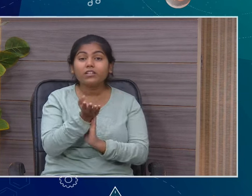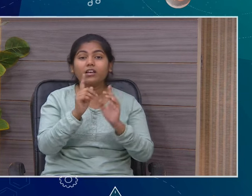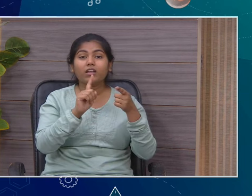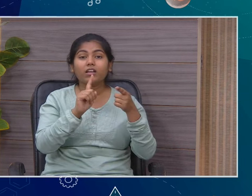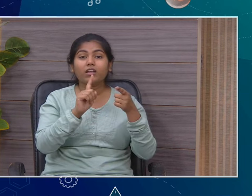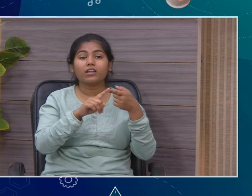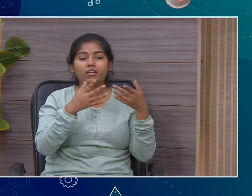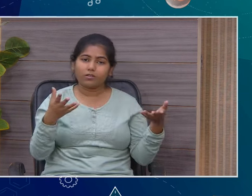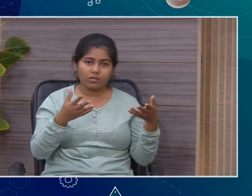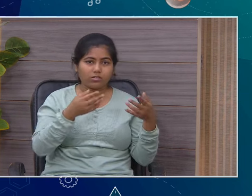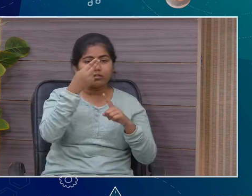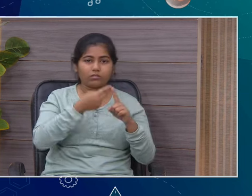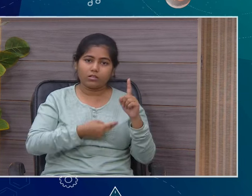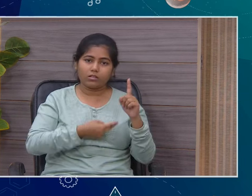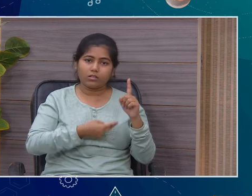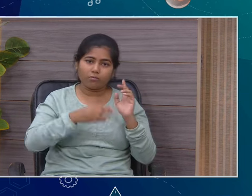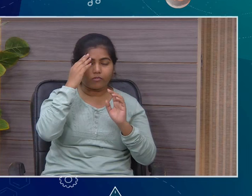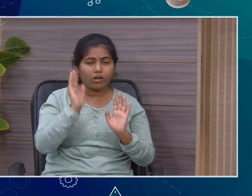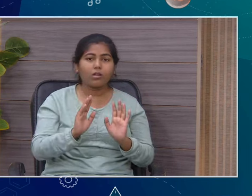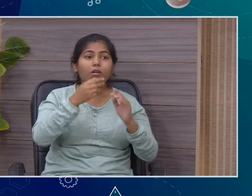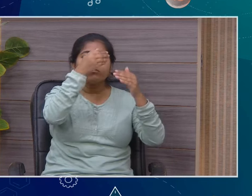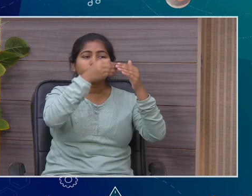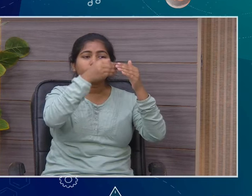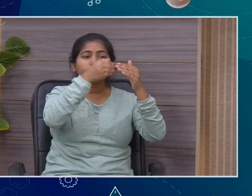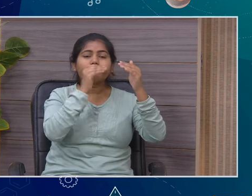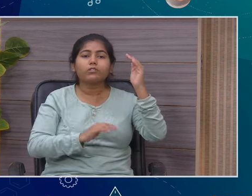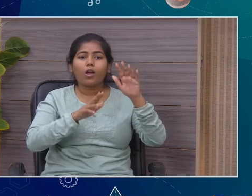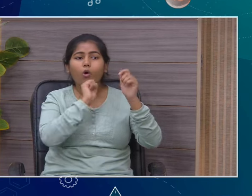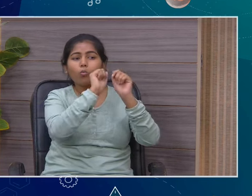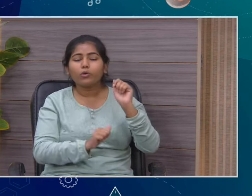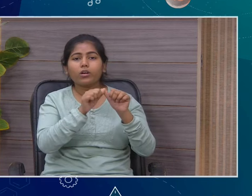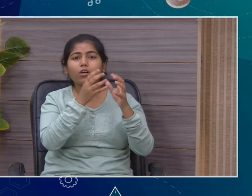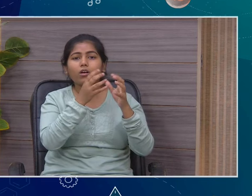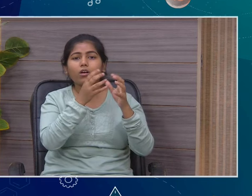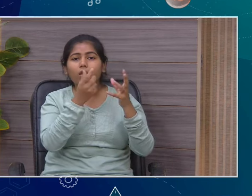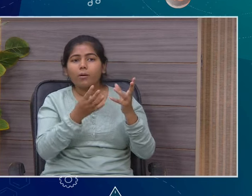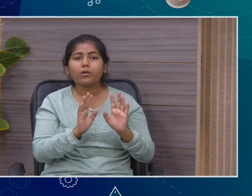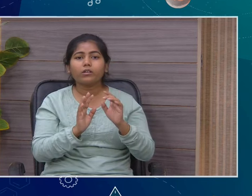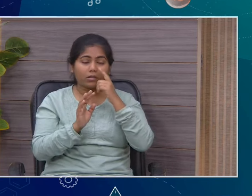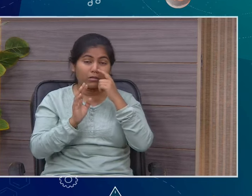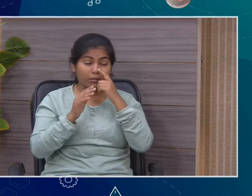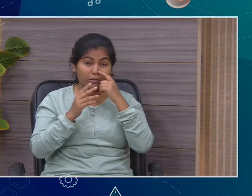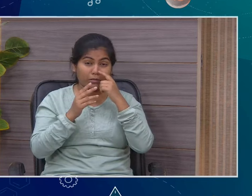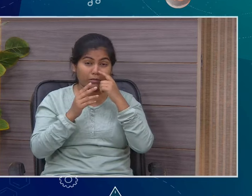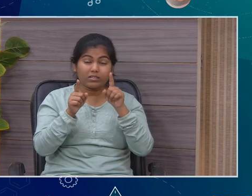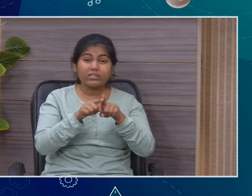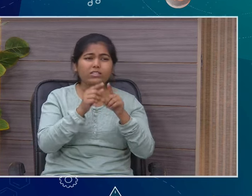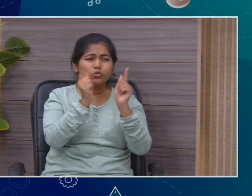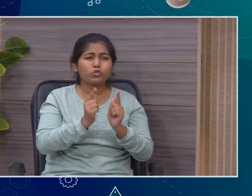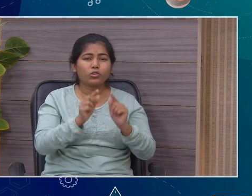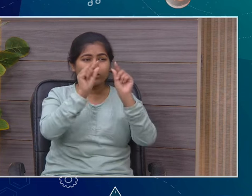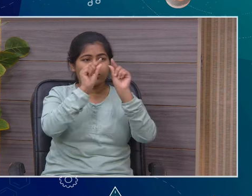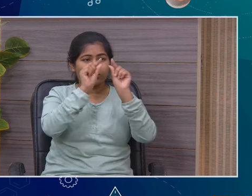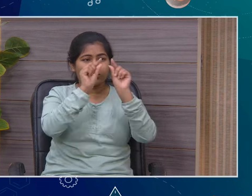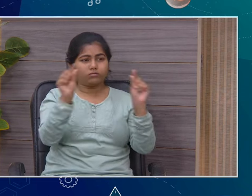एलिमेंट्स याद होते हैं लेकिन वो किस सीरीज में आ रहे हैं, किसका क्या एटॉमिक नंबर है, इसको याद करने के लिए अगर हम छोटे छोटे निमोनिक्स बना लें, निमोनिक्स होती है एक सिंपल